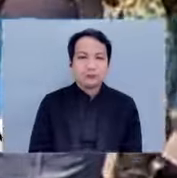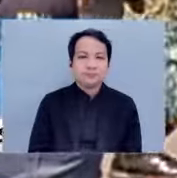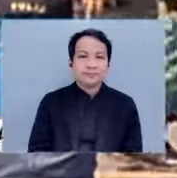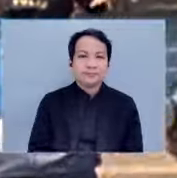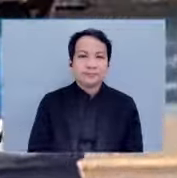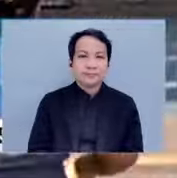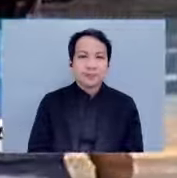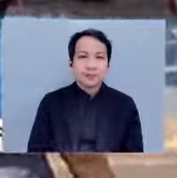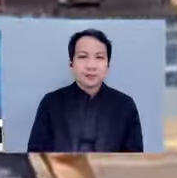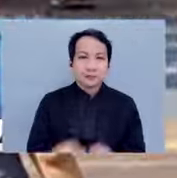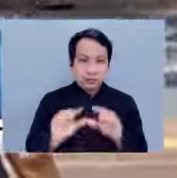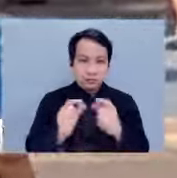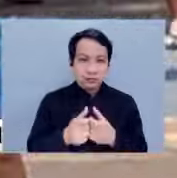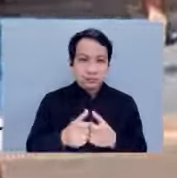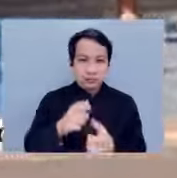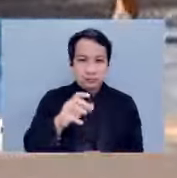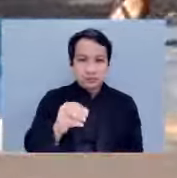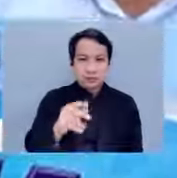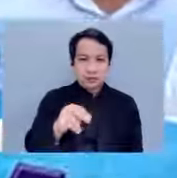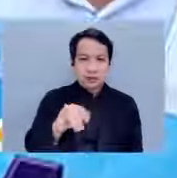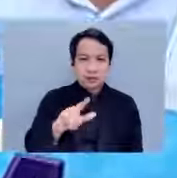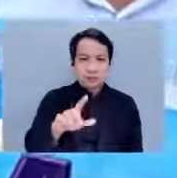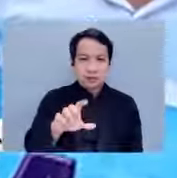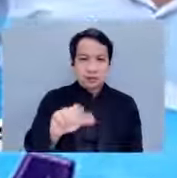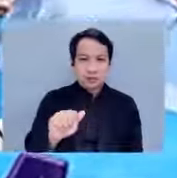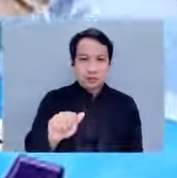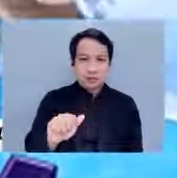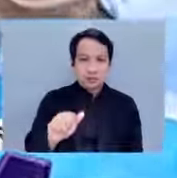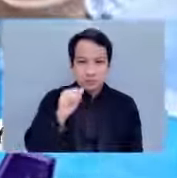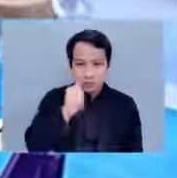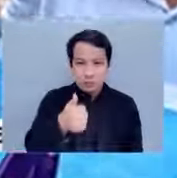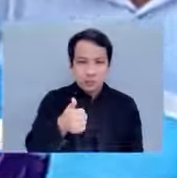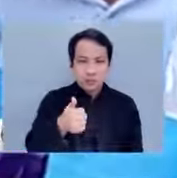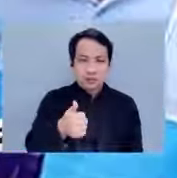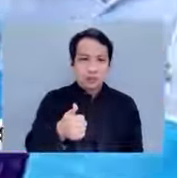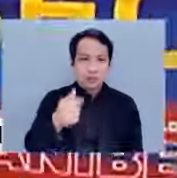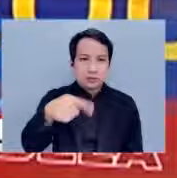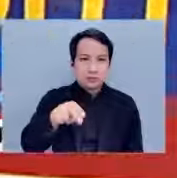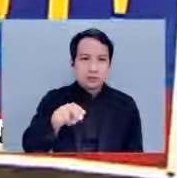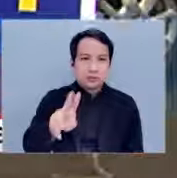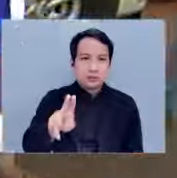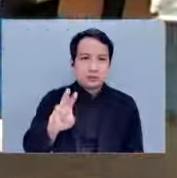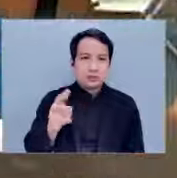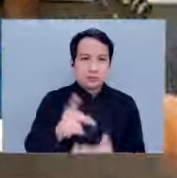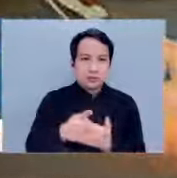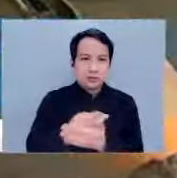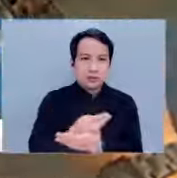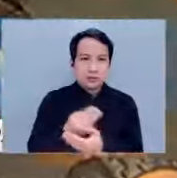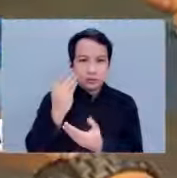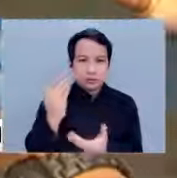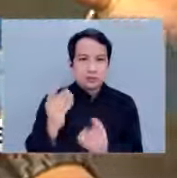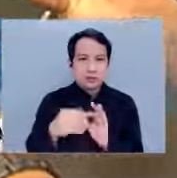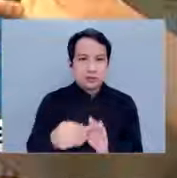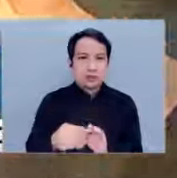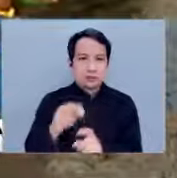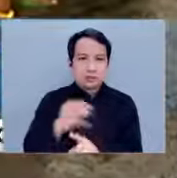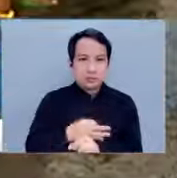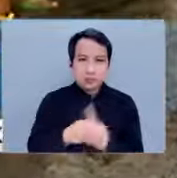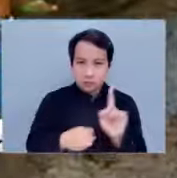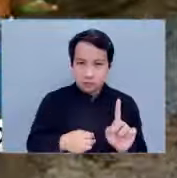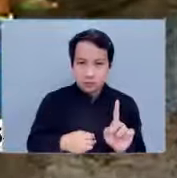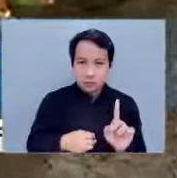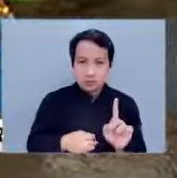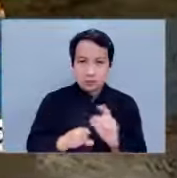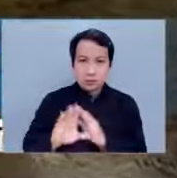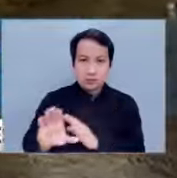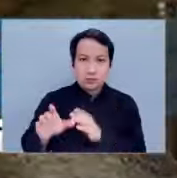grupong Manibela hihirit ulit ng kilos protesta bukas laban sa PUV Modernization Program. Pagdating kasi ng February 1, ituturing na silang